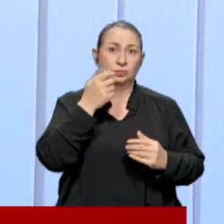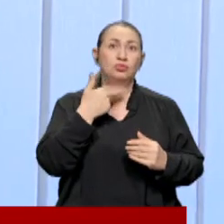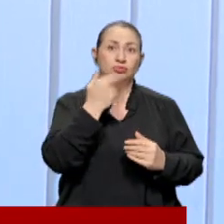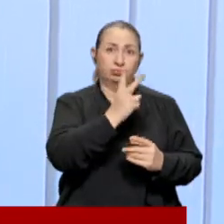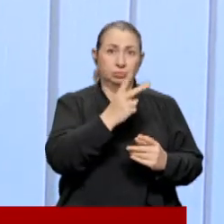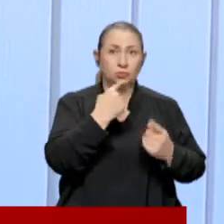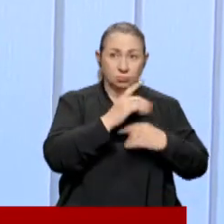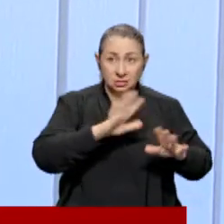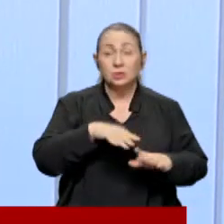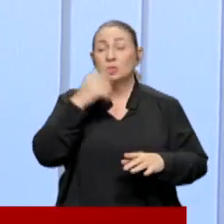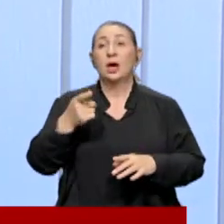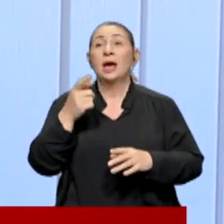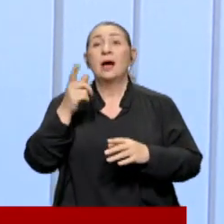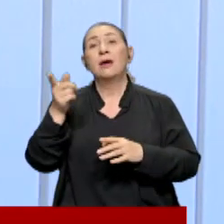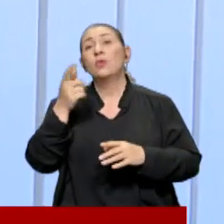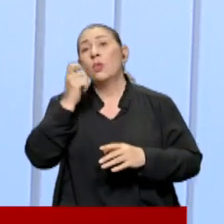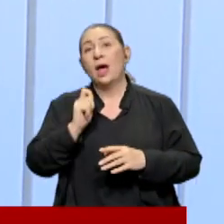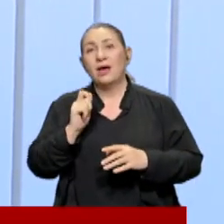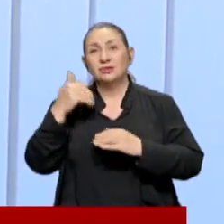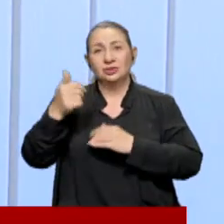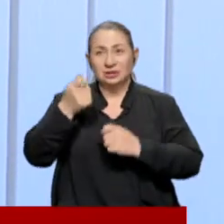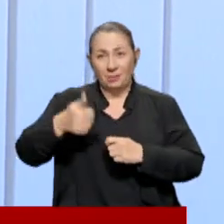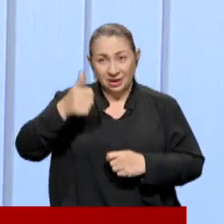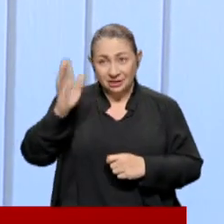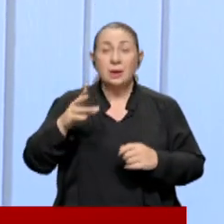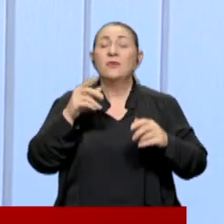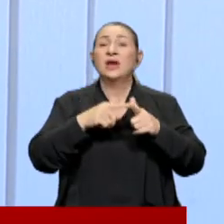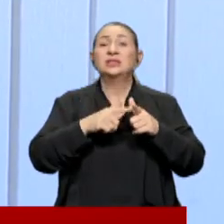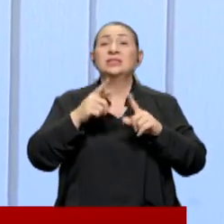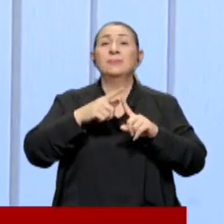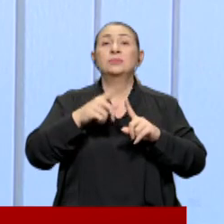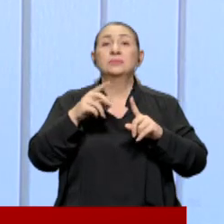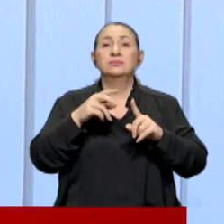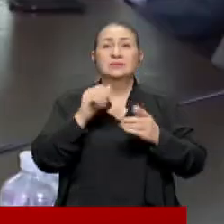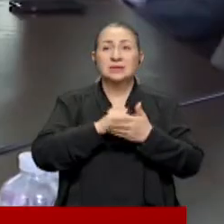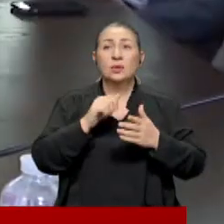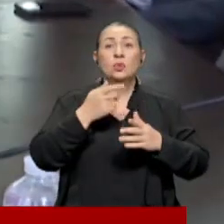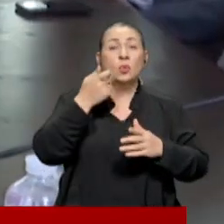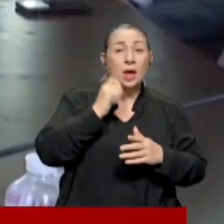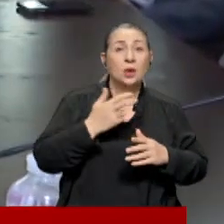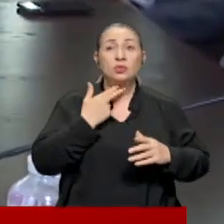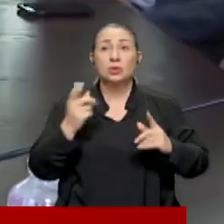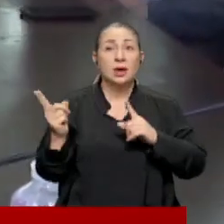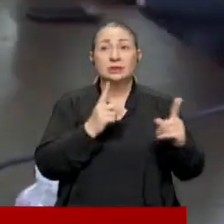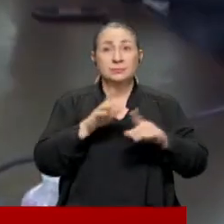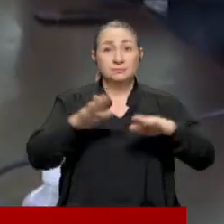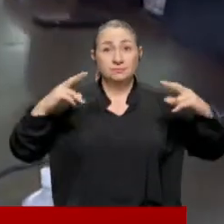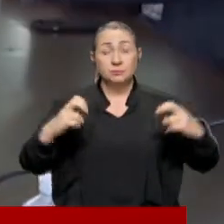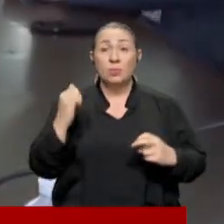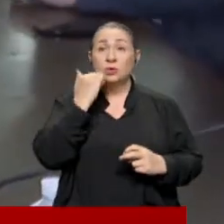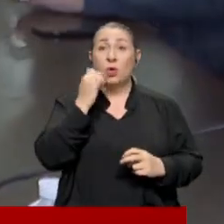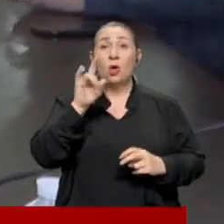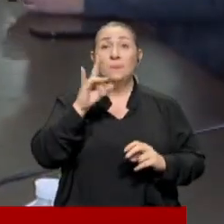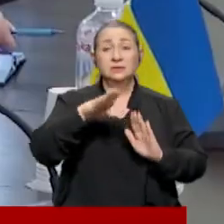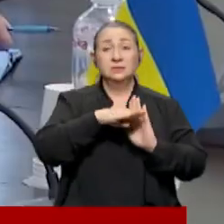Mevlüt Çavuşoğlu. Diplomasi trafiği sürerken Financial Times gazetesi Ukrayna-Rusya arasındaki müzakerelerde Moskova'nın 15